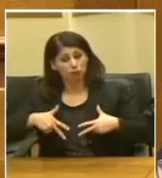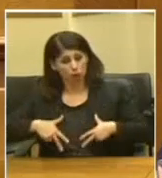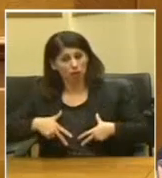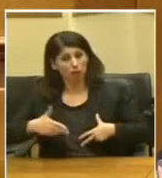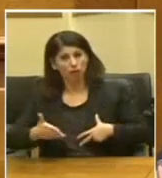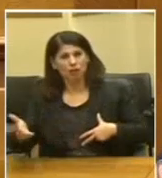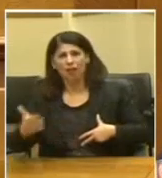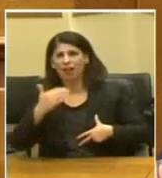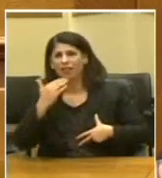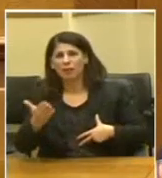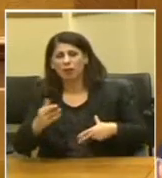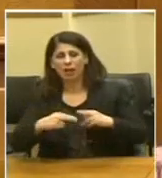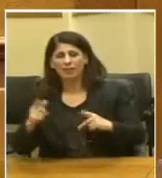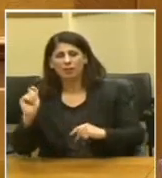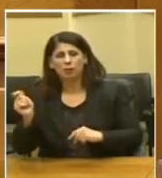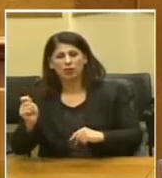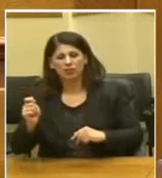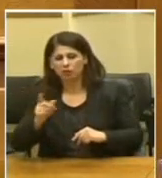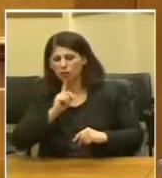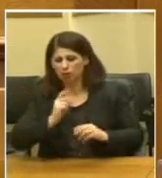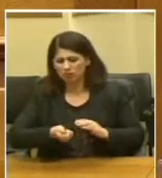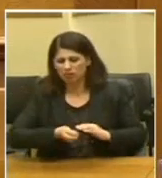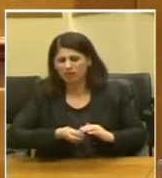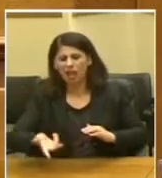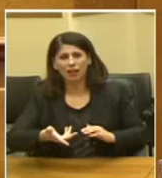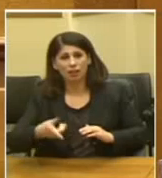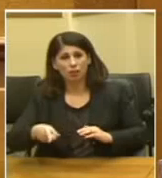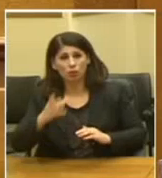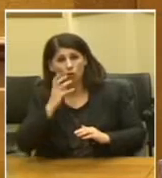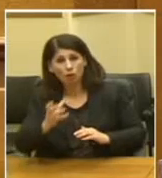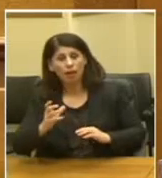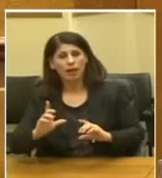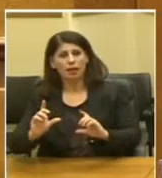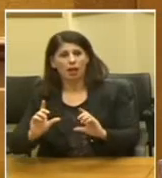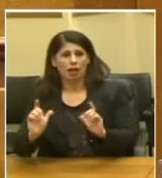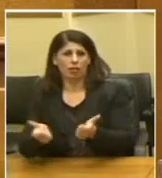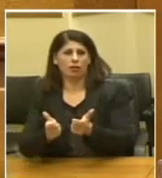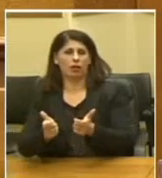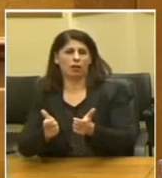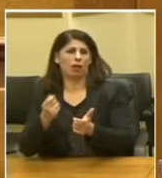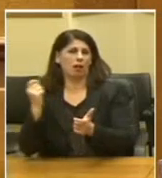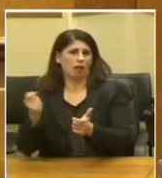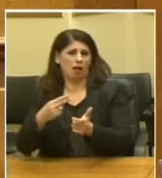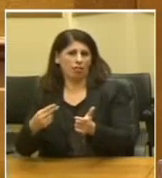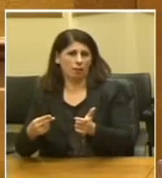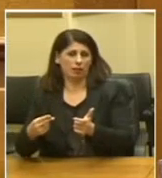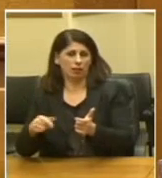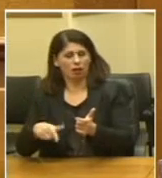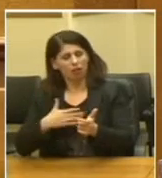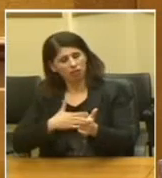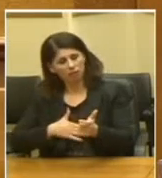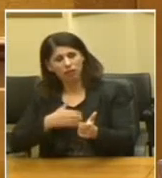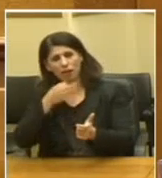διαρκώς να ρίχνετε αντιπολιτευτικές ζαριές σε τόσο κρίσιμα εθνικά θέματα. Εσείς όμως έχετε επιλέξει να τοποθετήσετε για τα